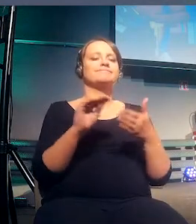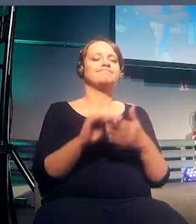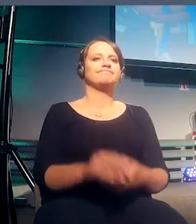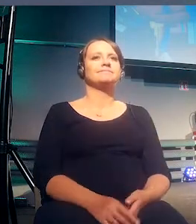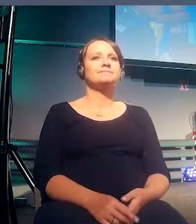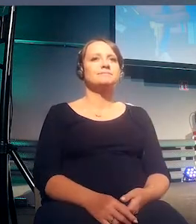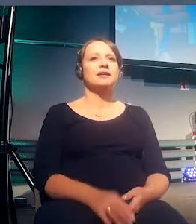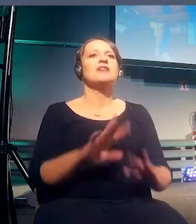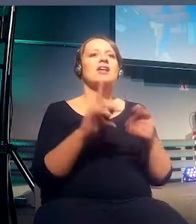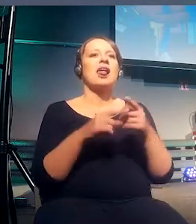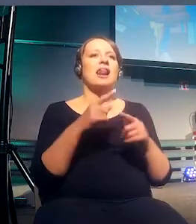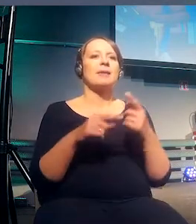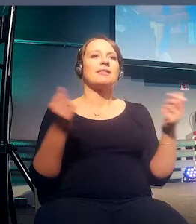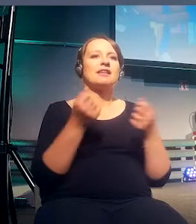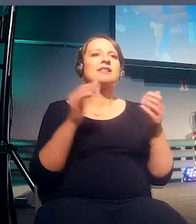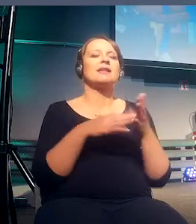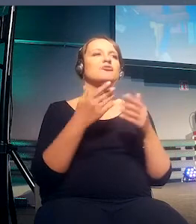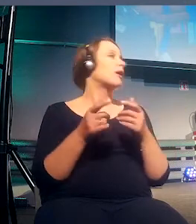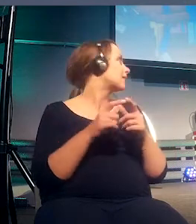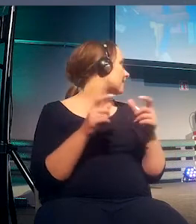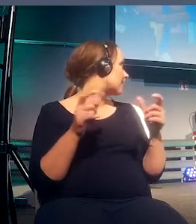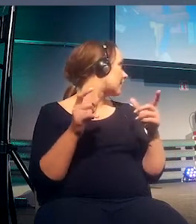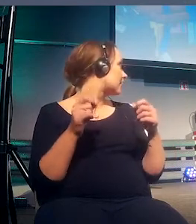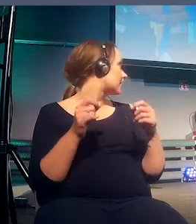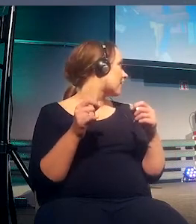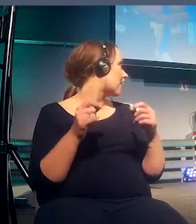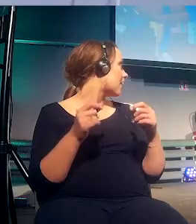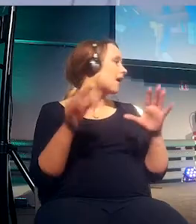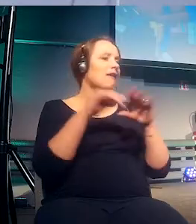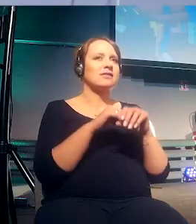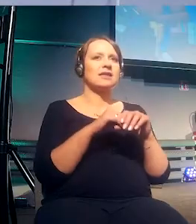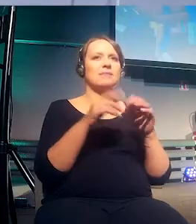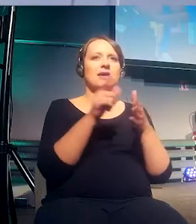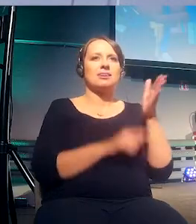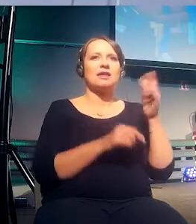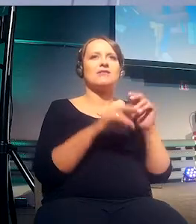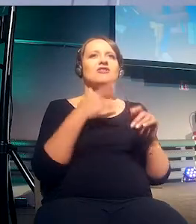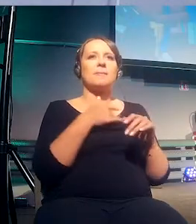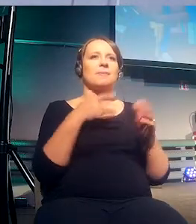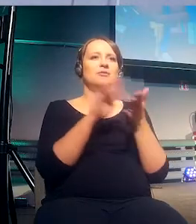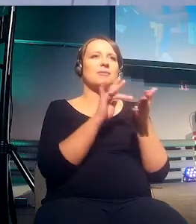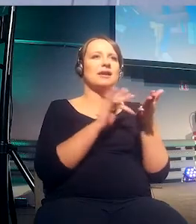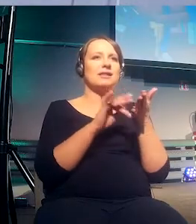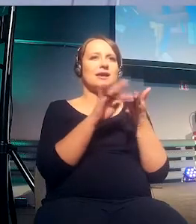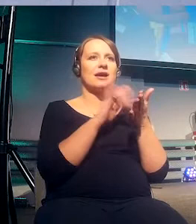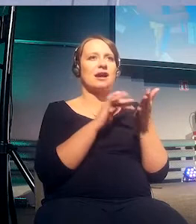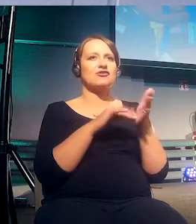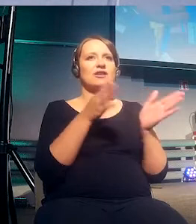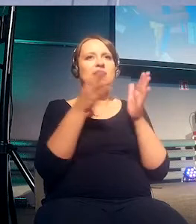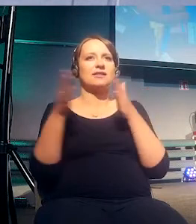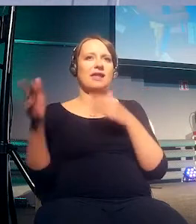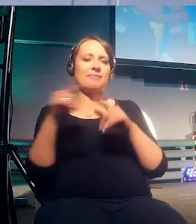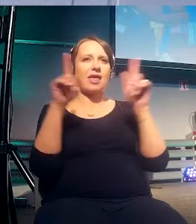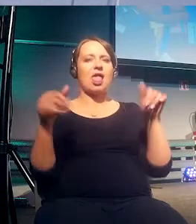Elementy interaktywne, czyli na przykład elementy typu karta w interfejsie, które będziemy klikać i przechodzić do innego ekranu.